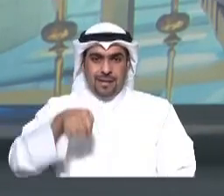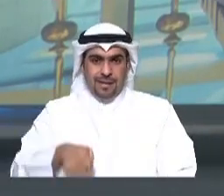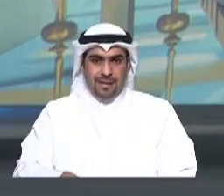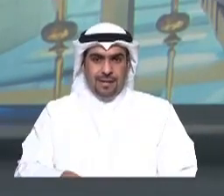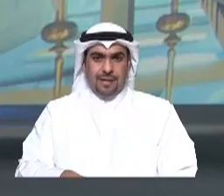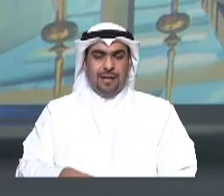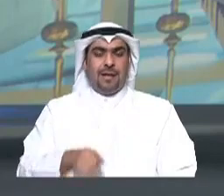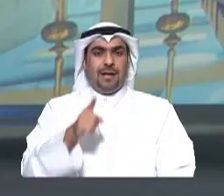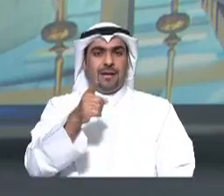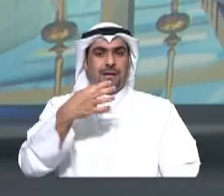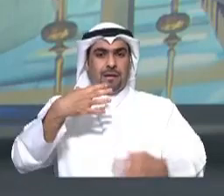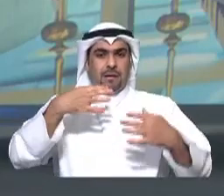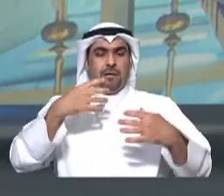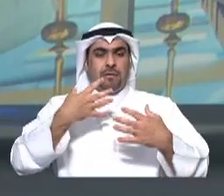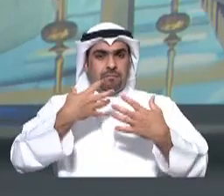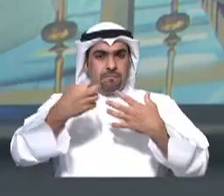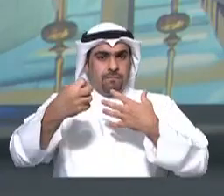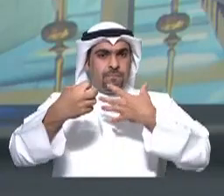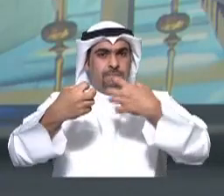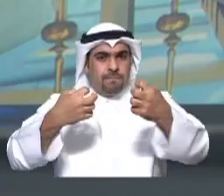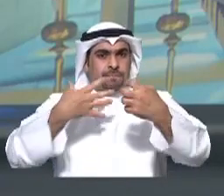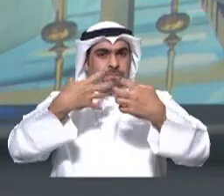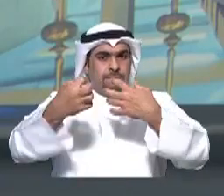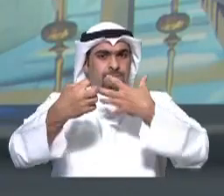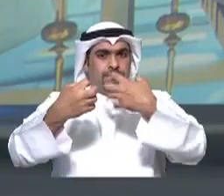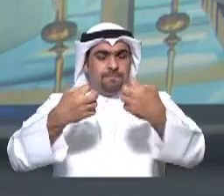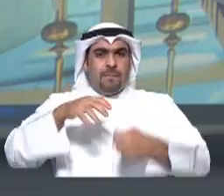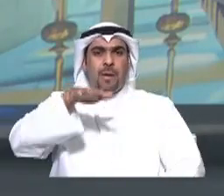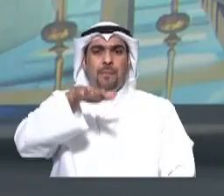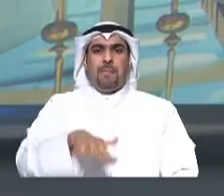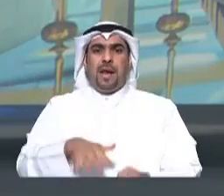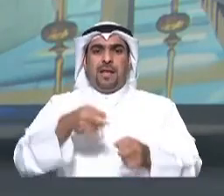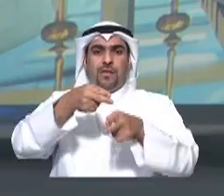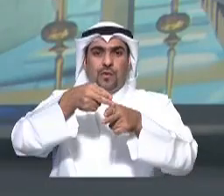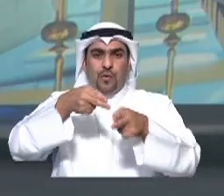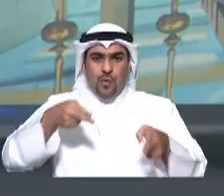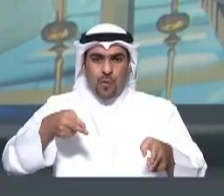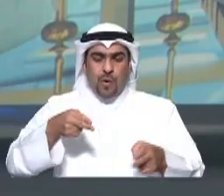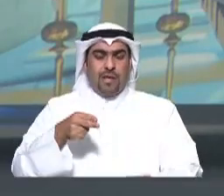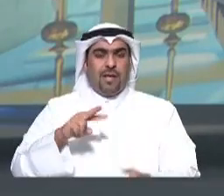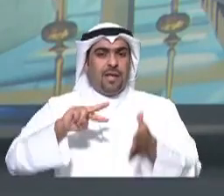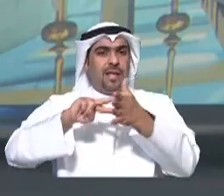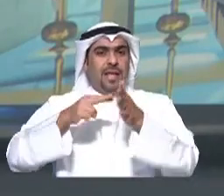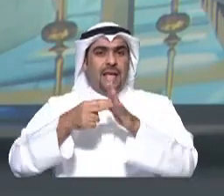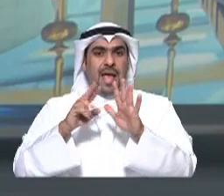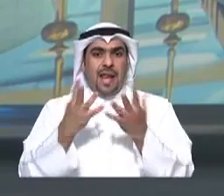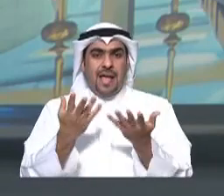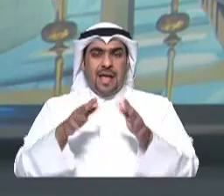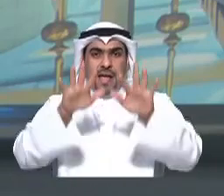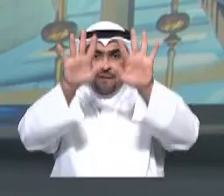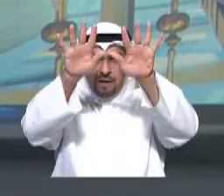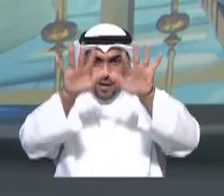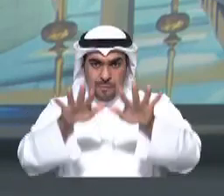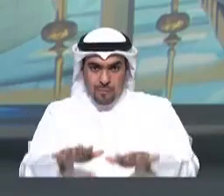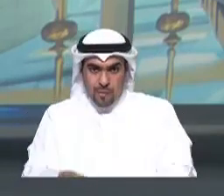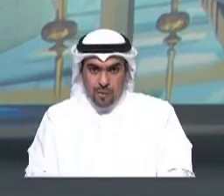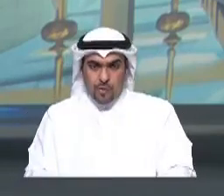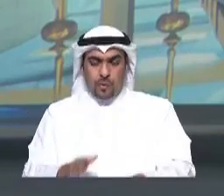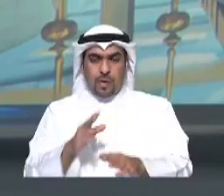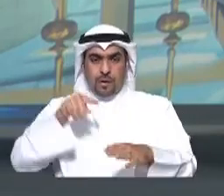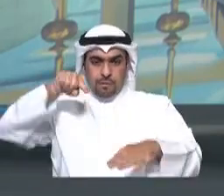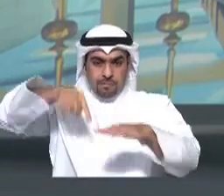في فضاء الأمن السبراني، ومن خلال جهودهم الكبرى في حفظ البيانات وحمايتها من الاختراقات والهجمات